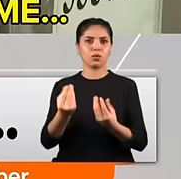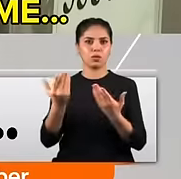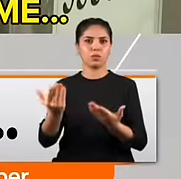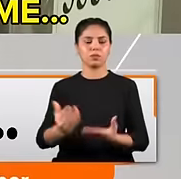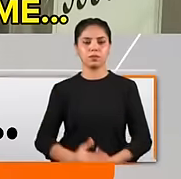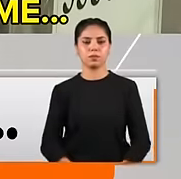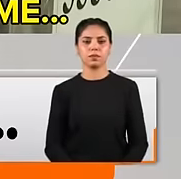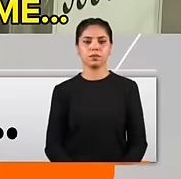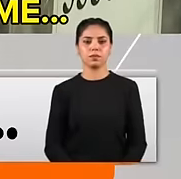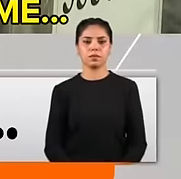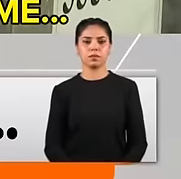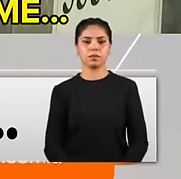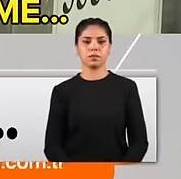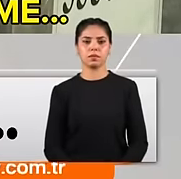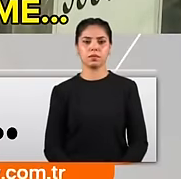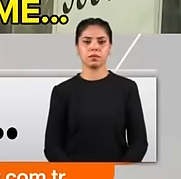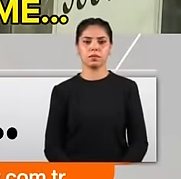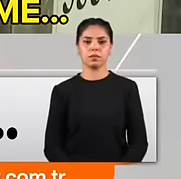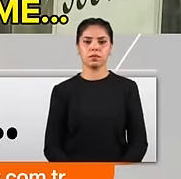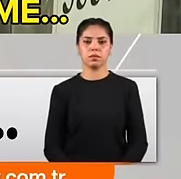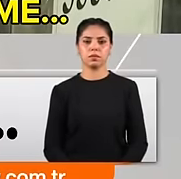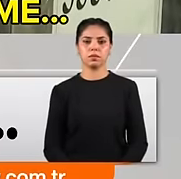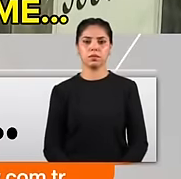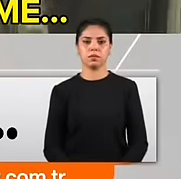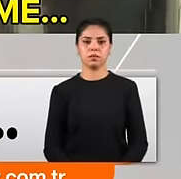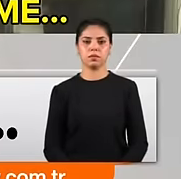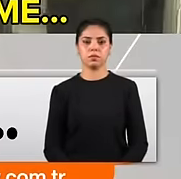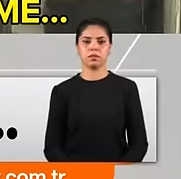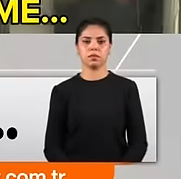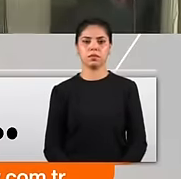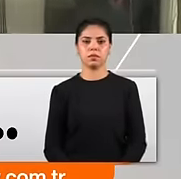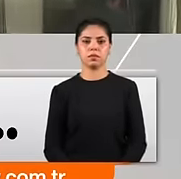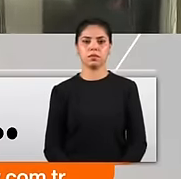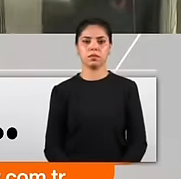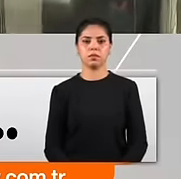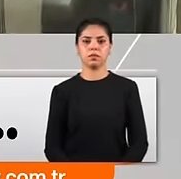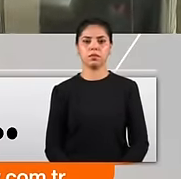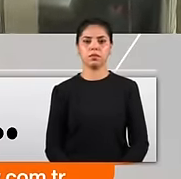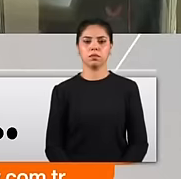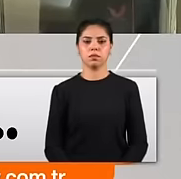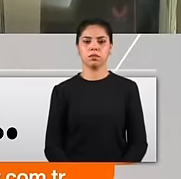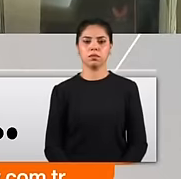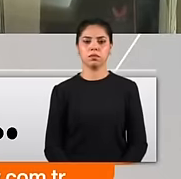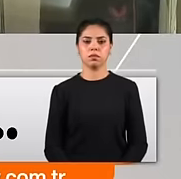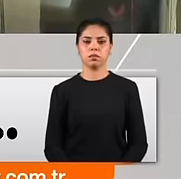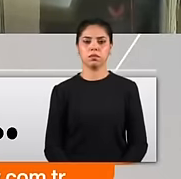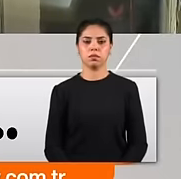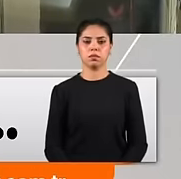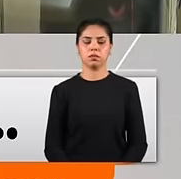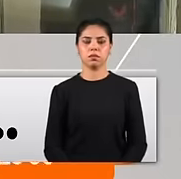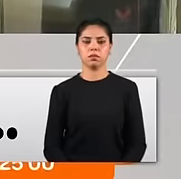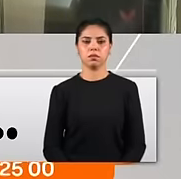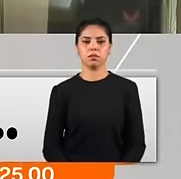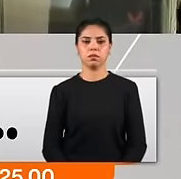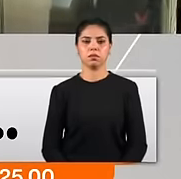Sayın Erdoğan bir kez daha seçilirse, evet, 2023'te ben 2024 yılında seçilme şansım %100 bile olsa Bolu Belediye